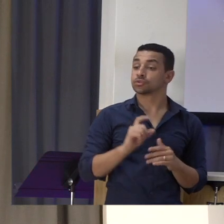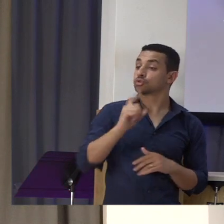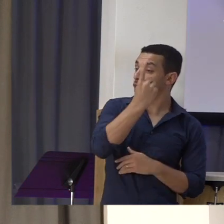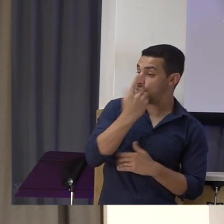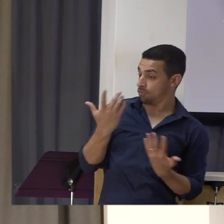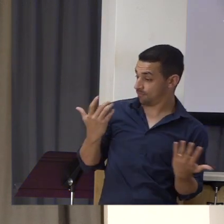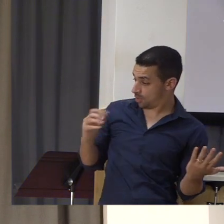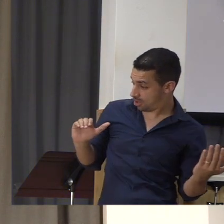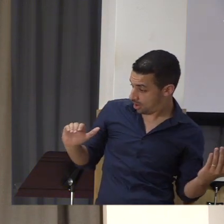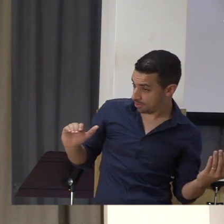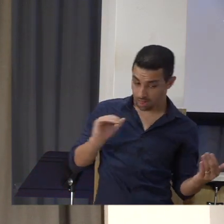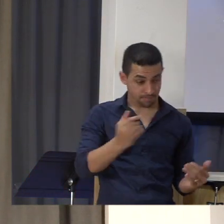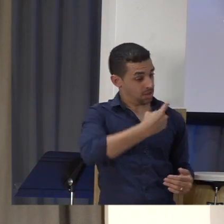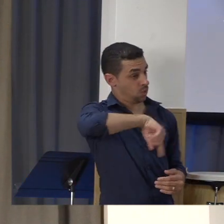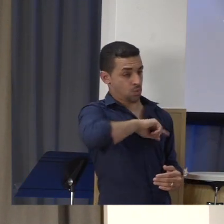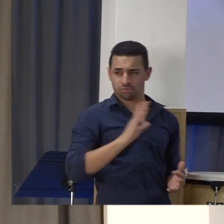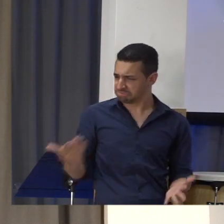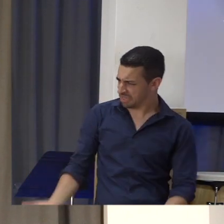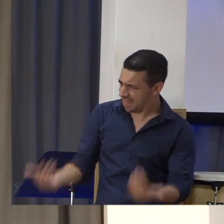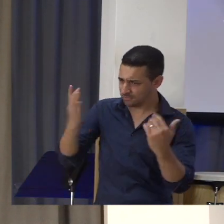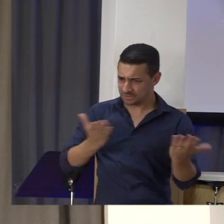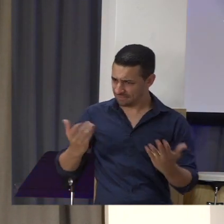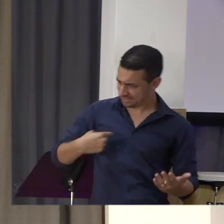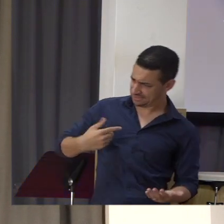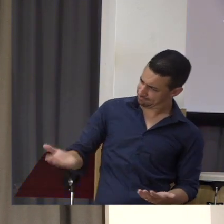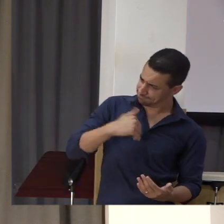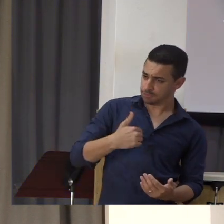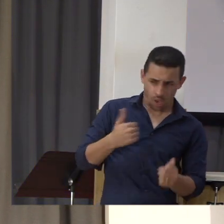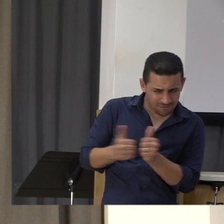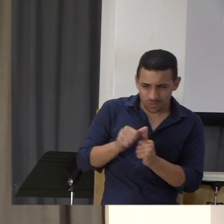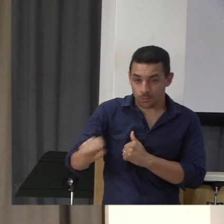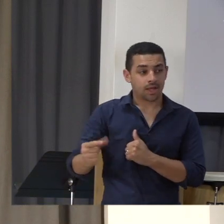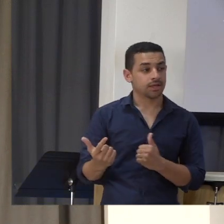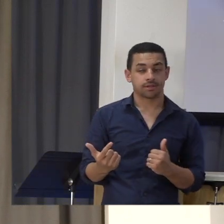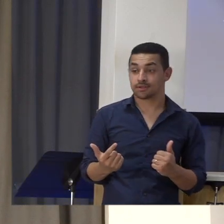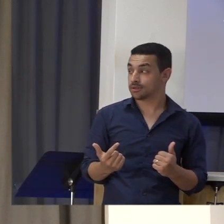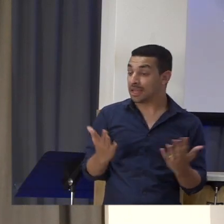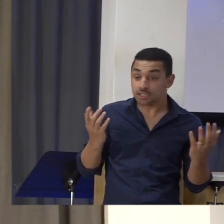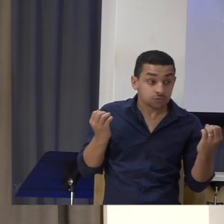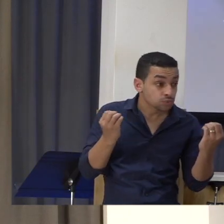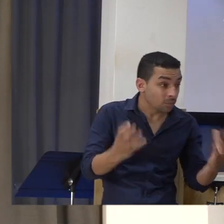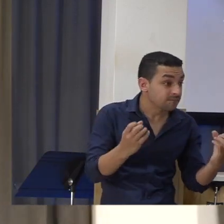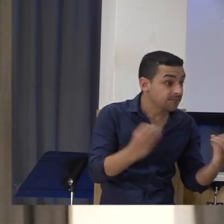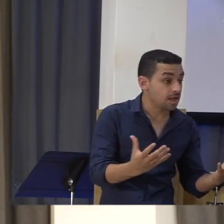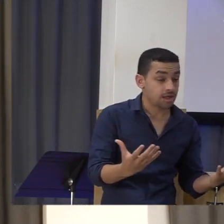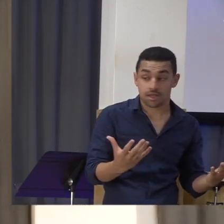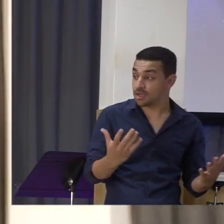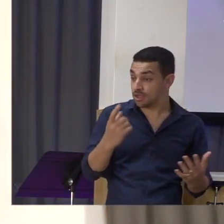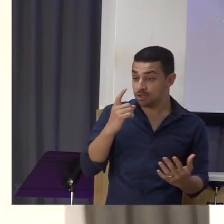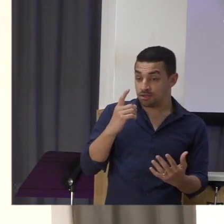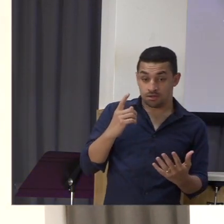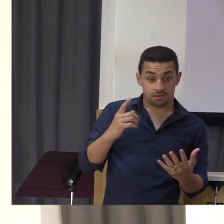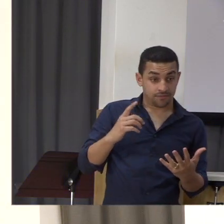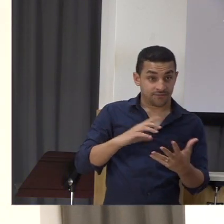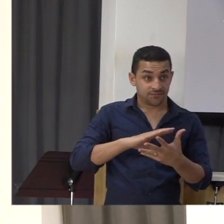appelle, Dieu te dit, lève-toi, sers-moi. Je serai avec toi. Mais souvent, la